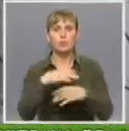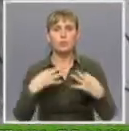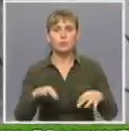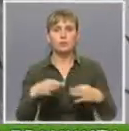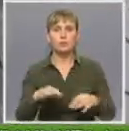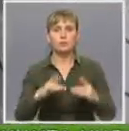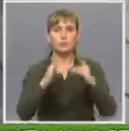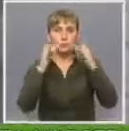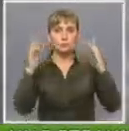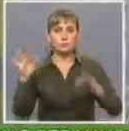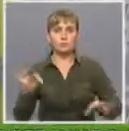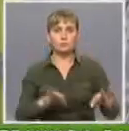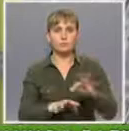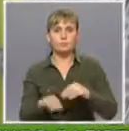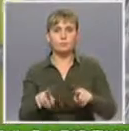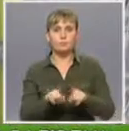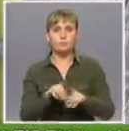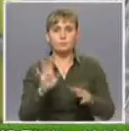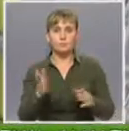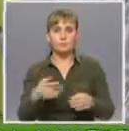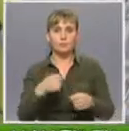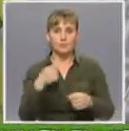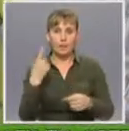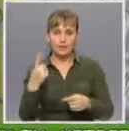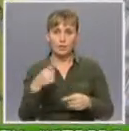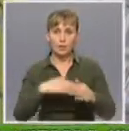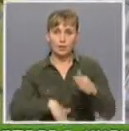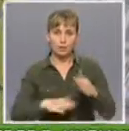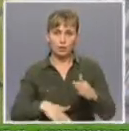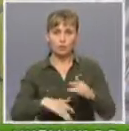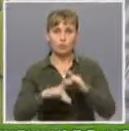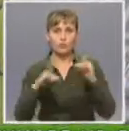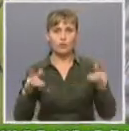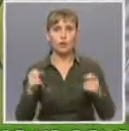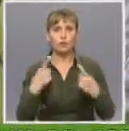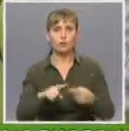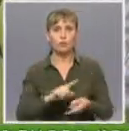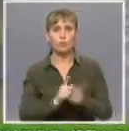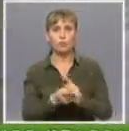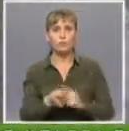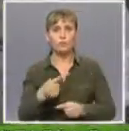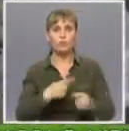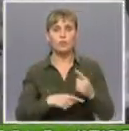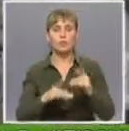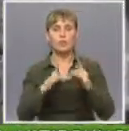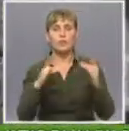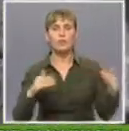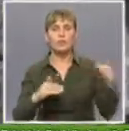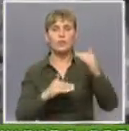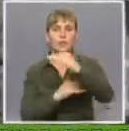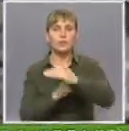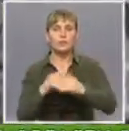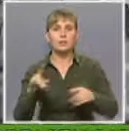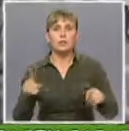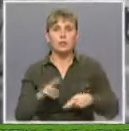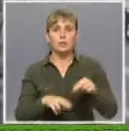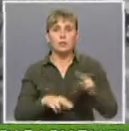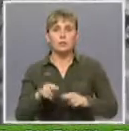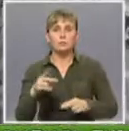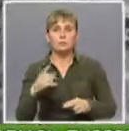Транспортные узлы спроектированы так, чтобы одни могли ездить по нижнему уровню, а другие в обратном направлении по верхнему. По возведению первых